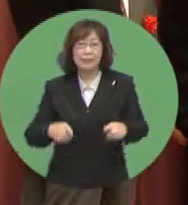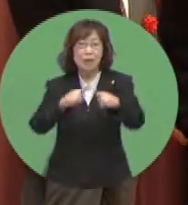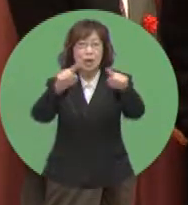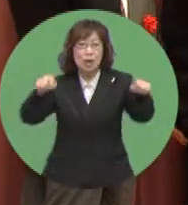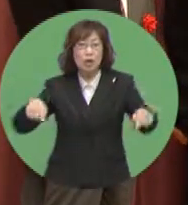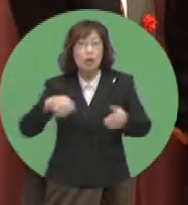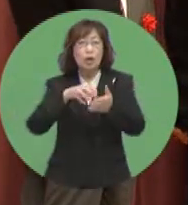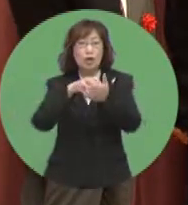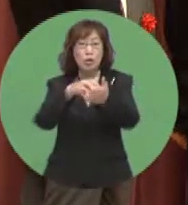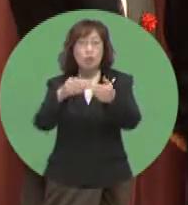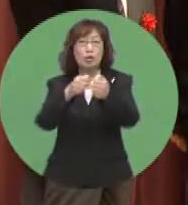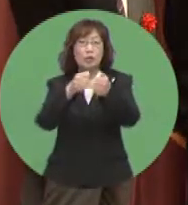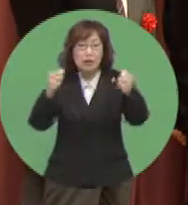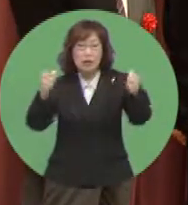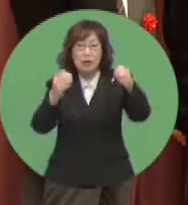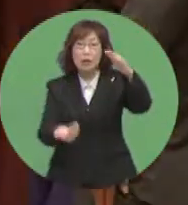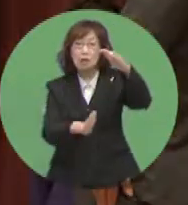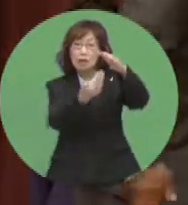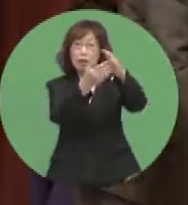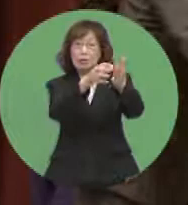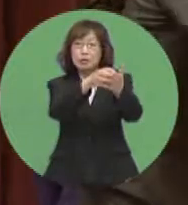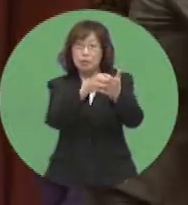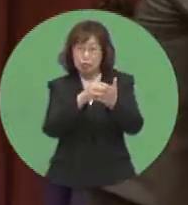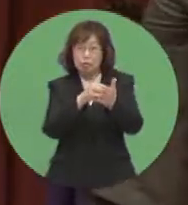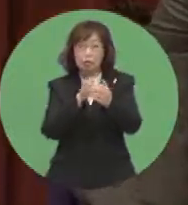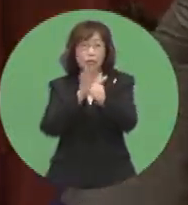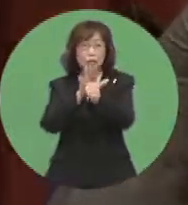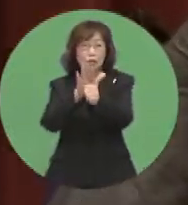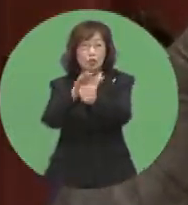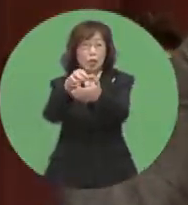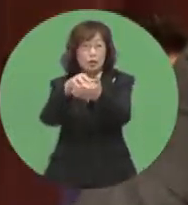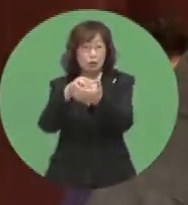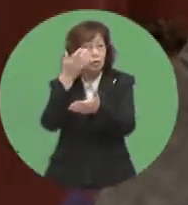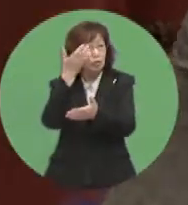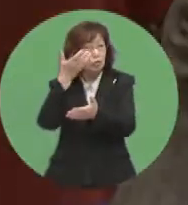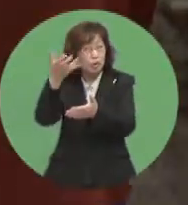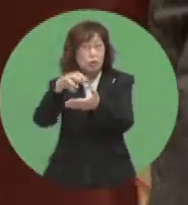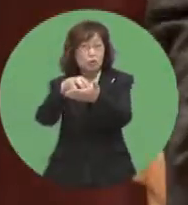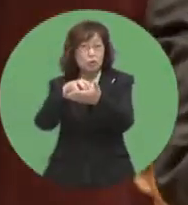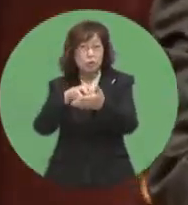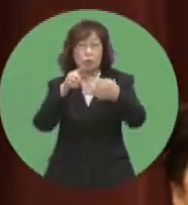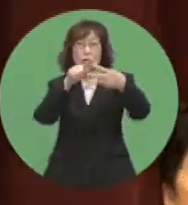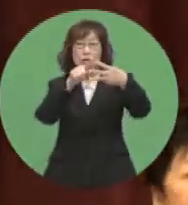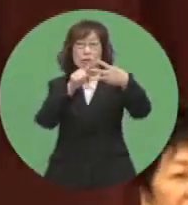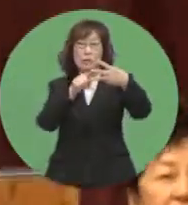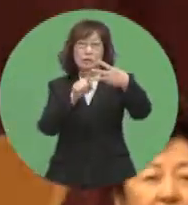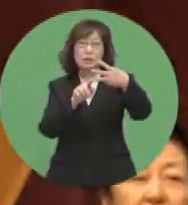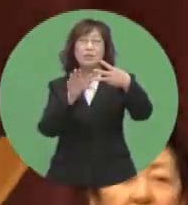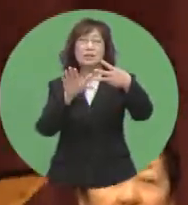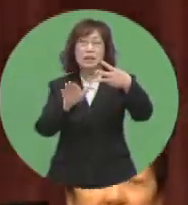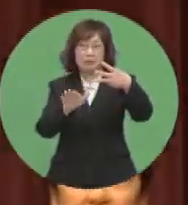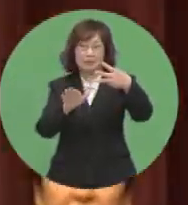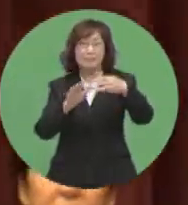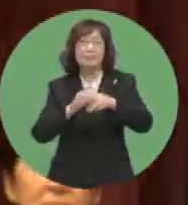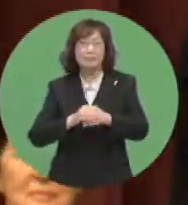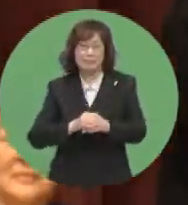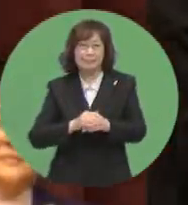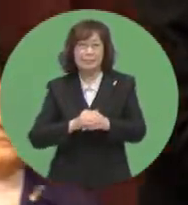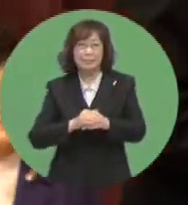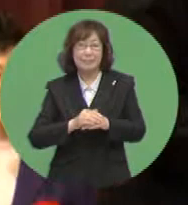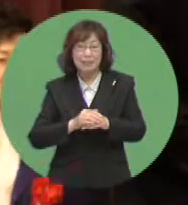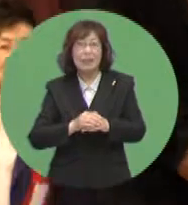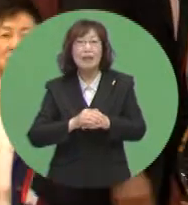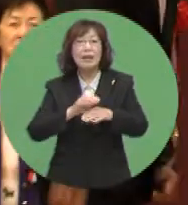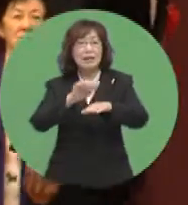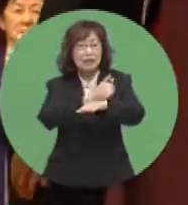表彰式ではグランプリ賞、奨励賞、ドリーム賞の3つの賞の表彰が行われ、7人の競技